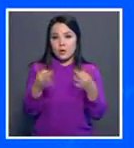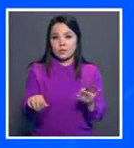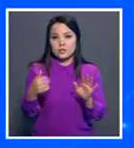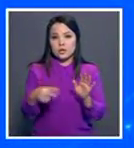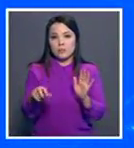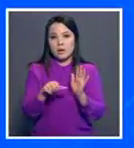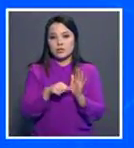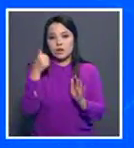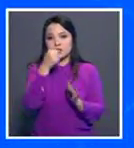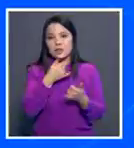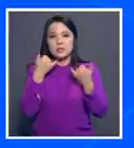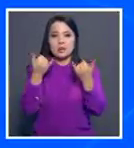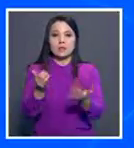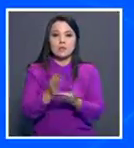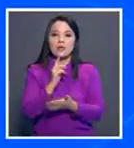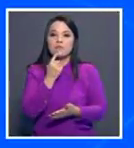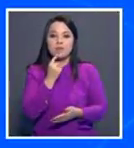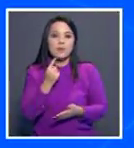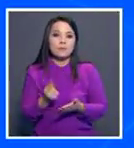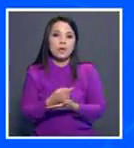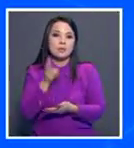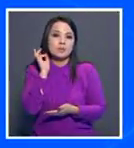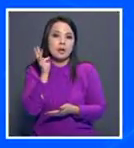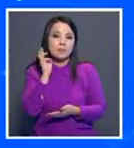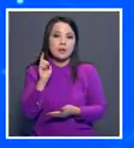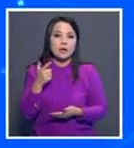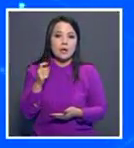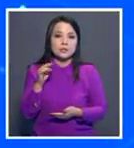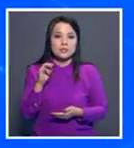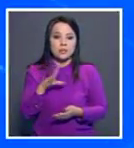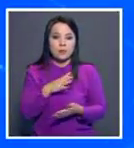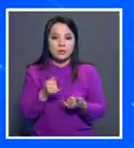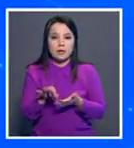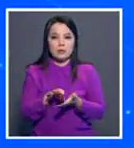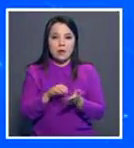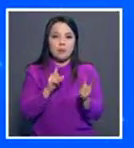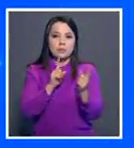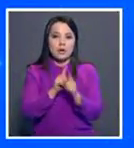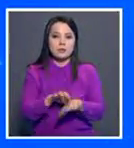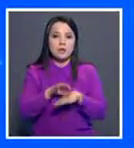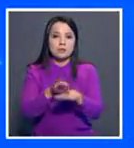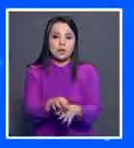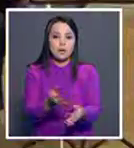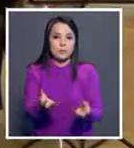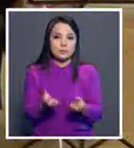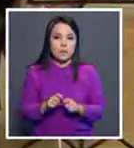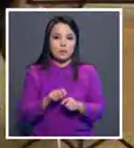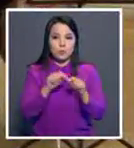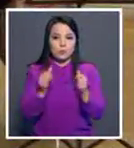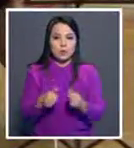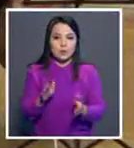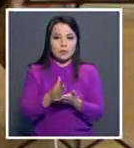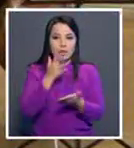жылдығын атап өту үшін еліміздің Финляндиядағы елшілігі Хельсинкиде ресми қабылдау ұйымдастырды. Шараға еліміздің сыртқы істер